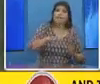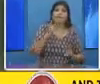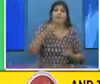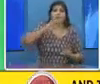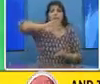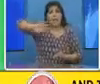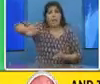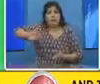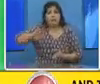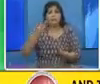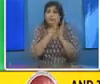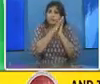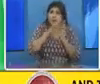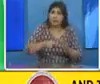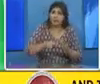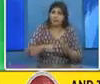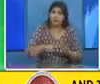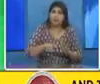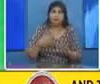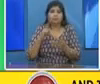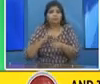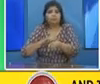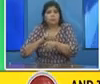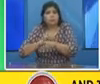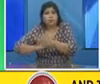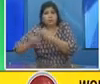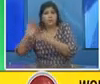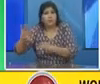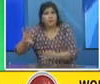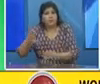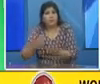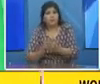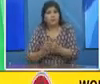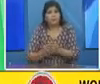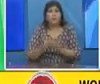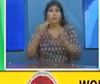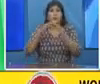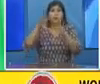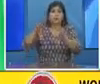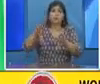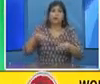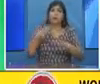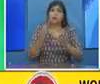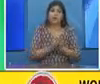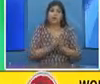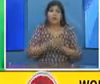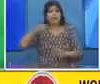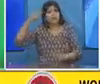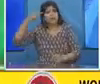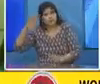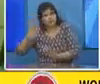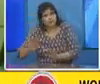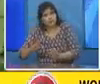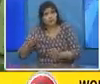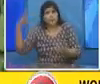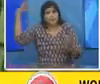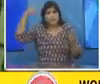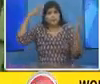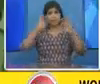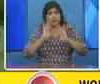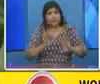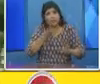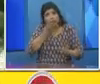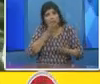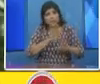में कुछ दिन क्वारंटीन में रखा जाएगा। उन झोपड़ियों में शौचालय,